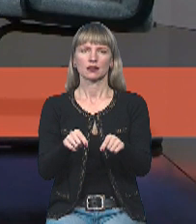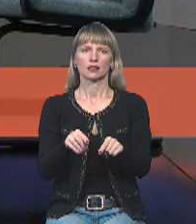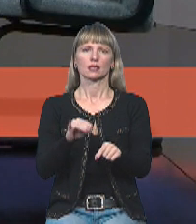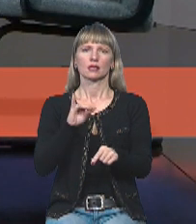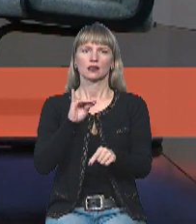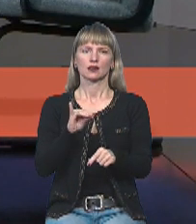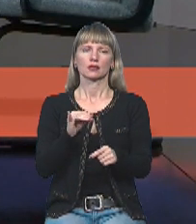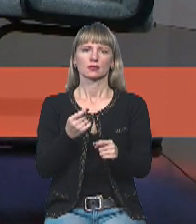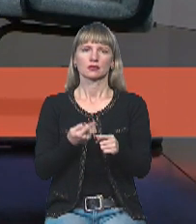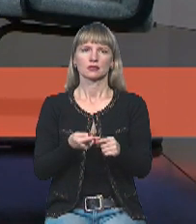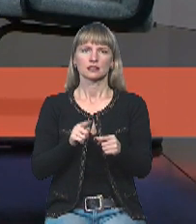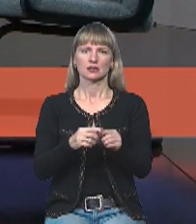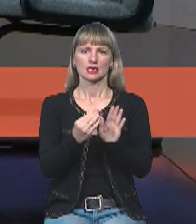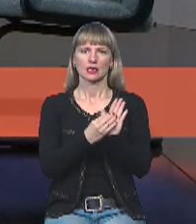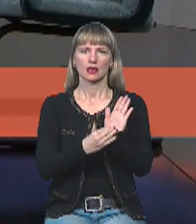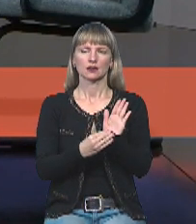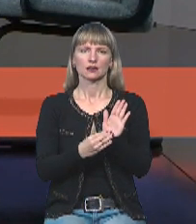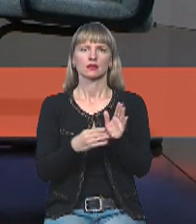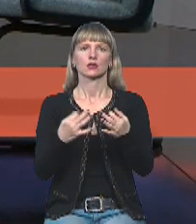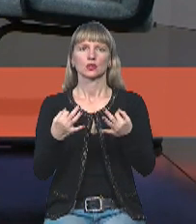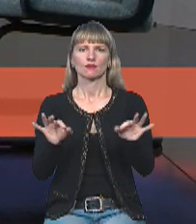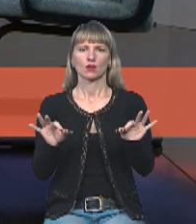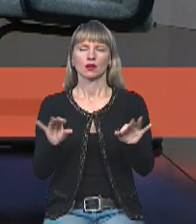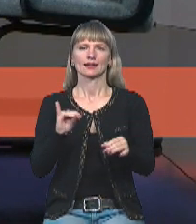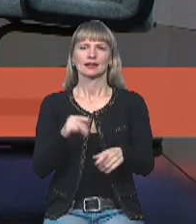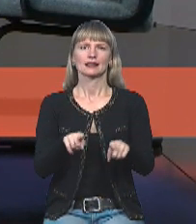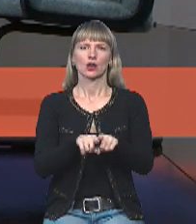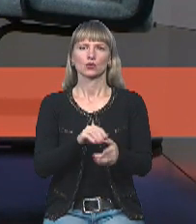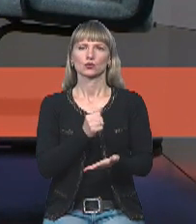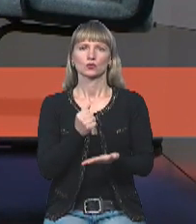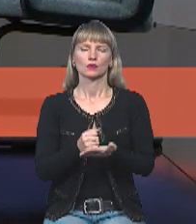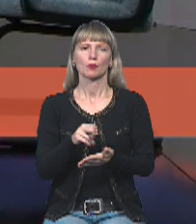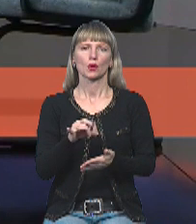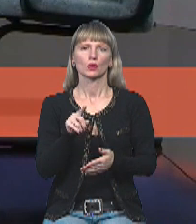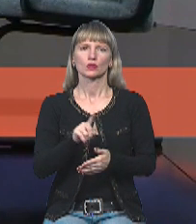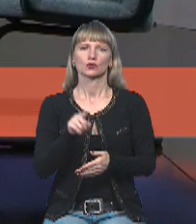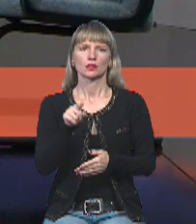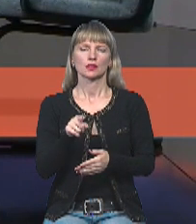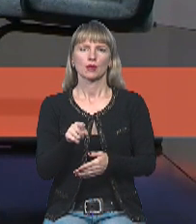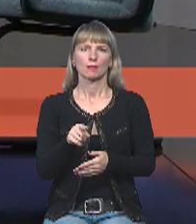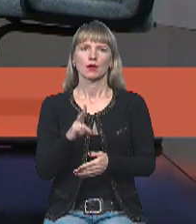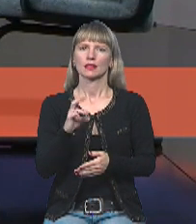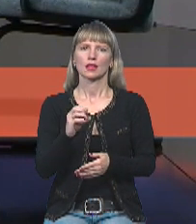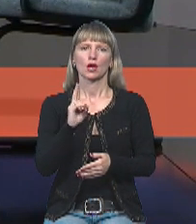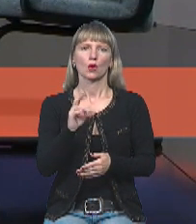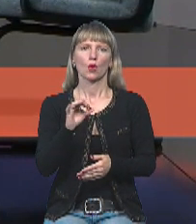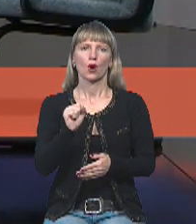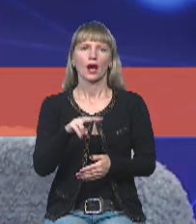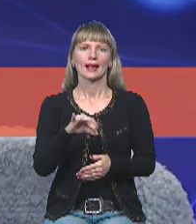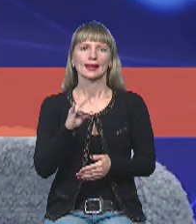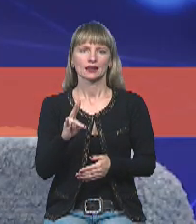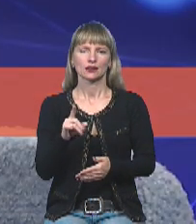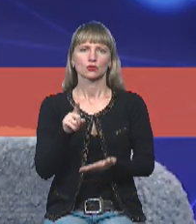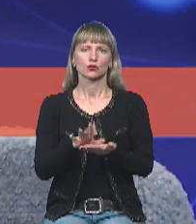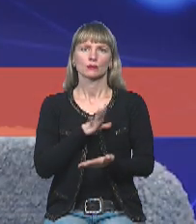І ці дані, вони дозволяють також стверджувати про те, що там не зовсім мікоалін, тому що повинно ж